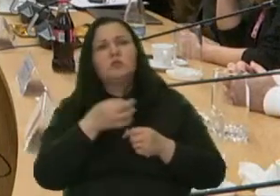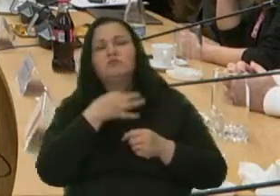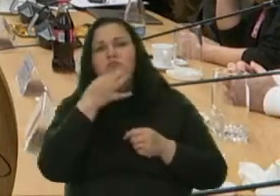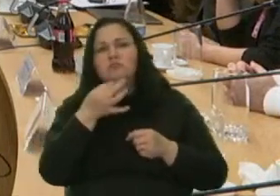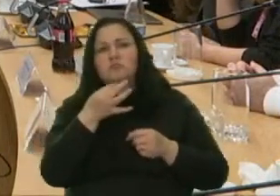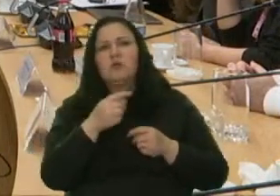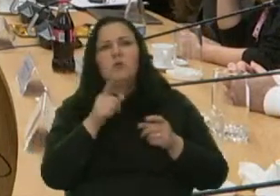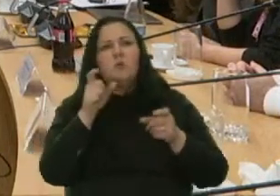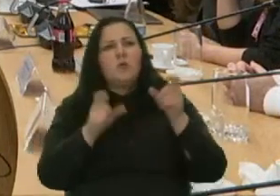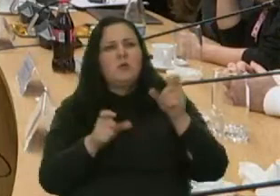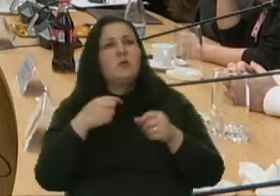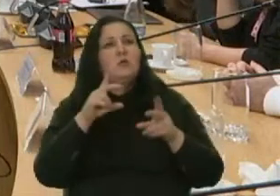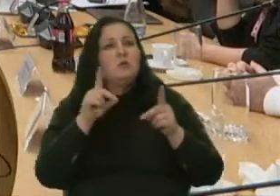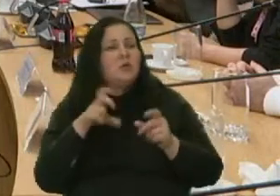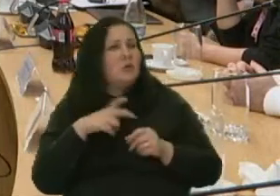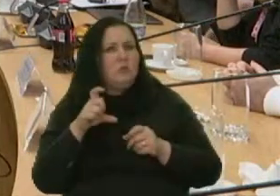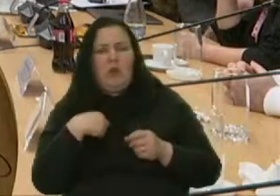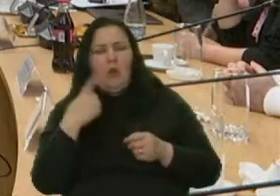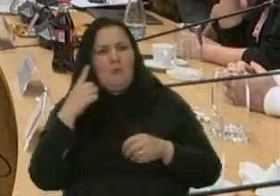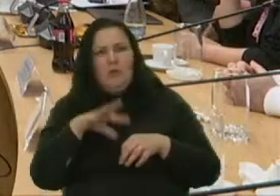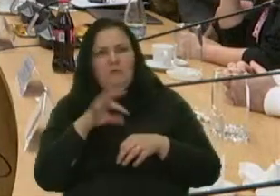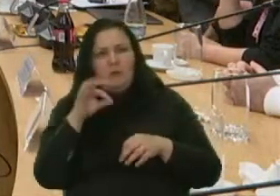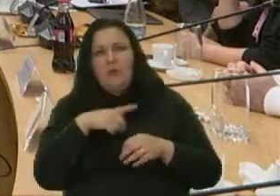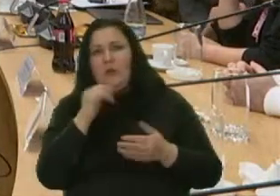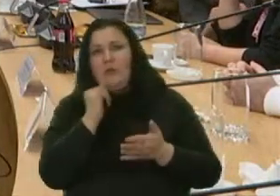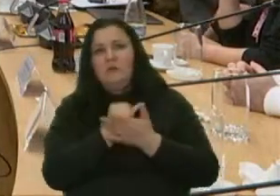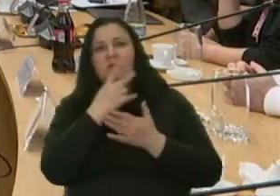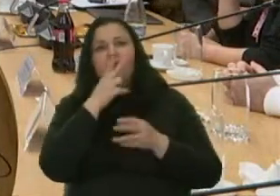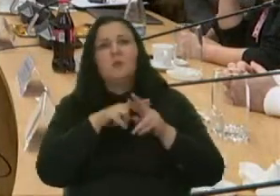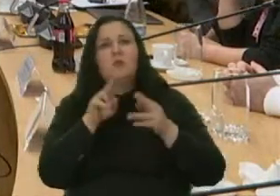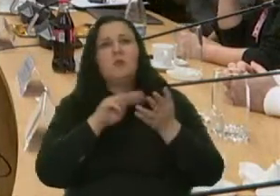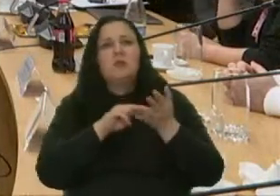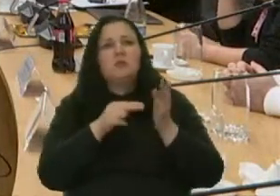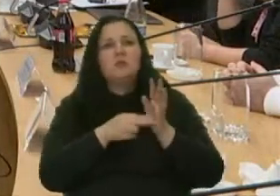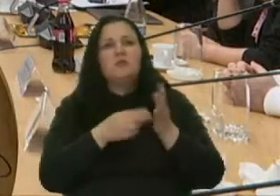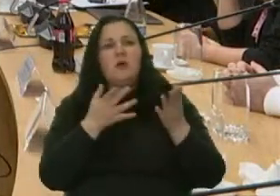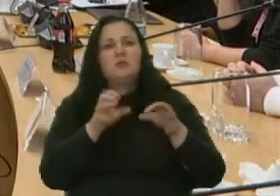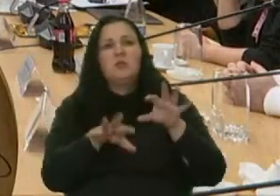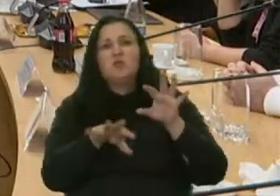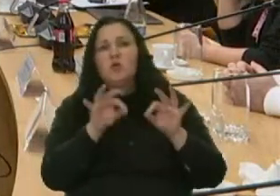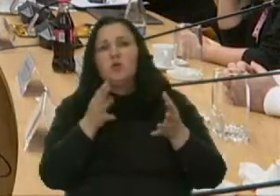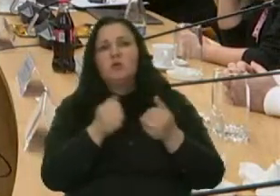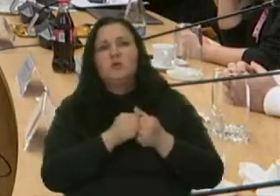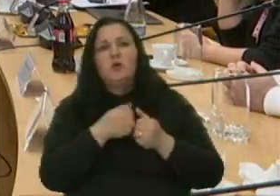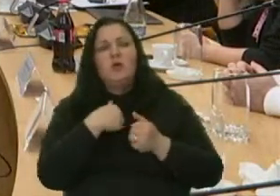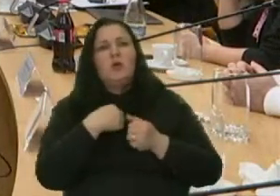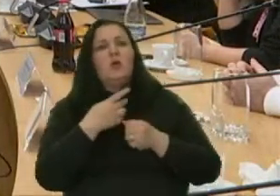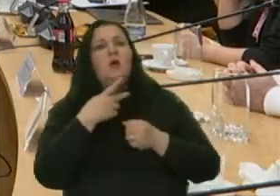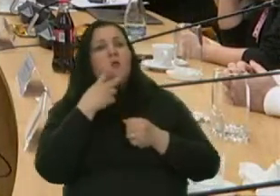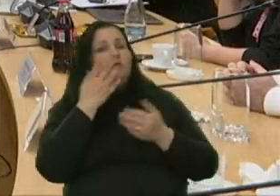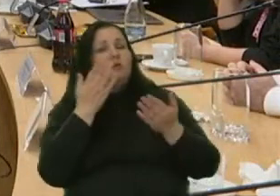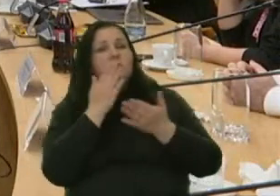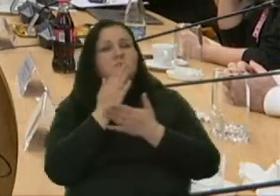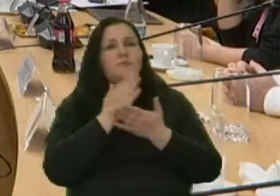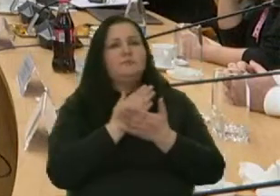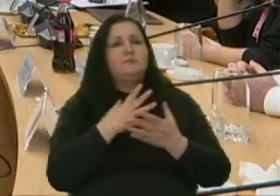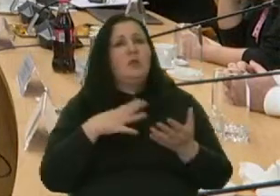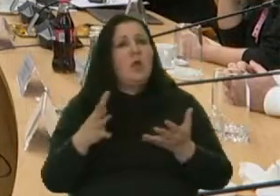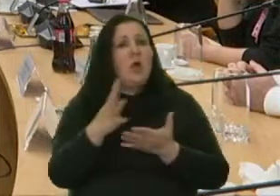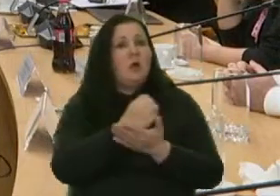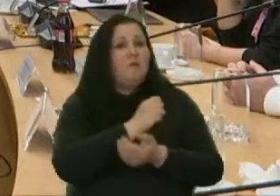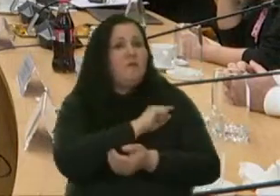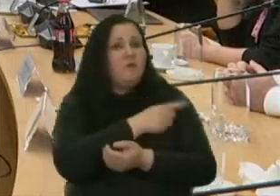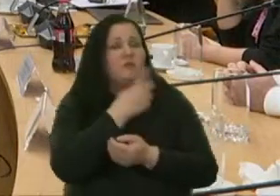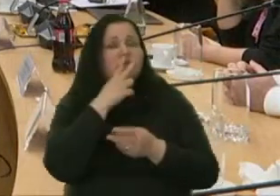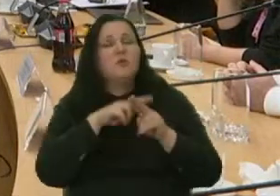cu creș a propol este nu l am inventat este o problemă reală Hai să vedem cum o rezolvăm cred că asta e soluția și eu am aflat sectorial de problemă ha adunăm forțele să putem să